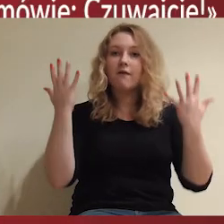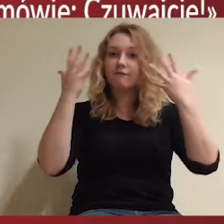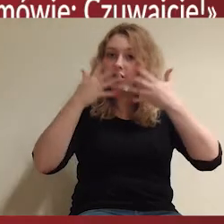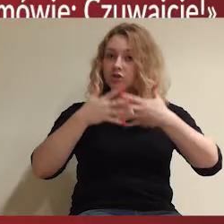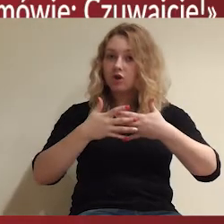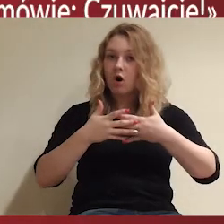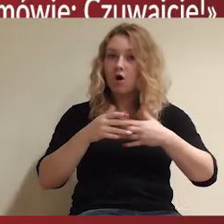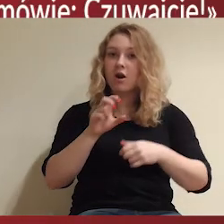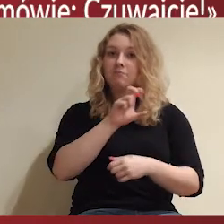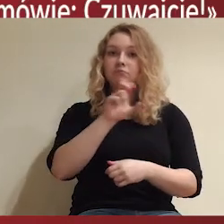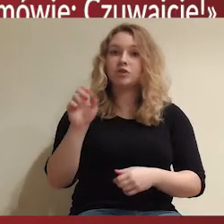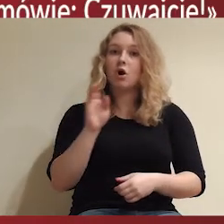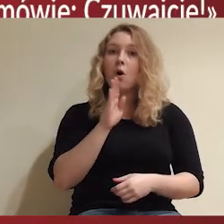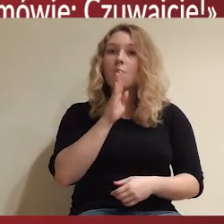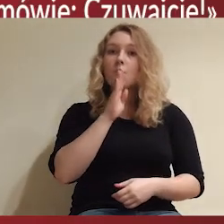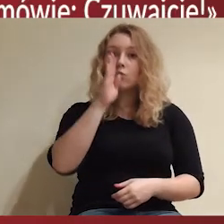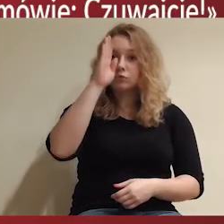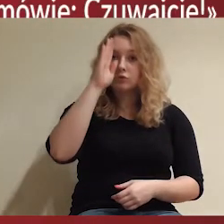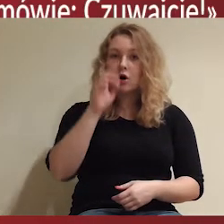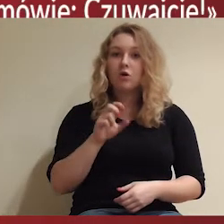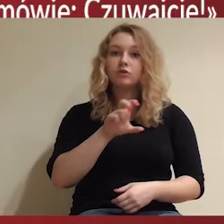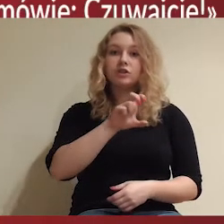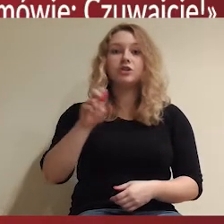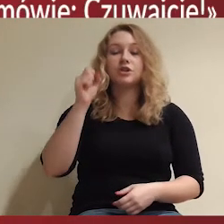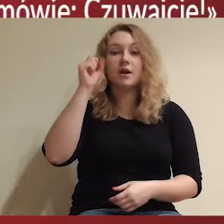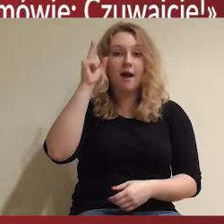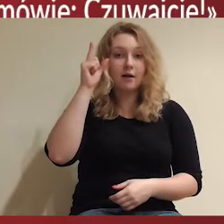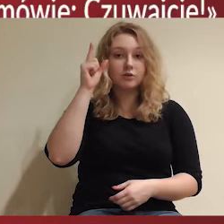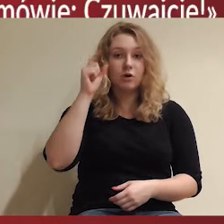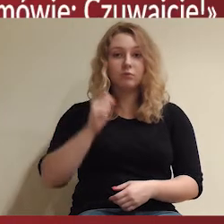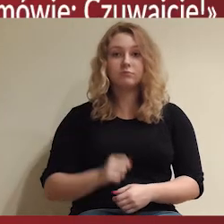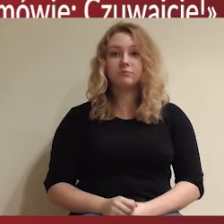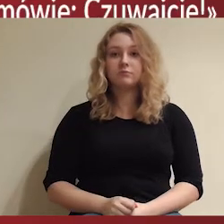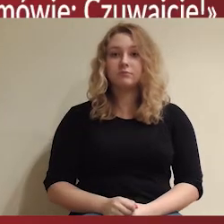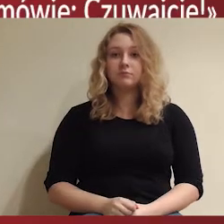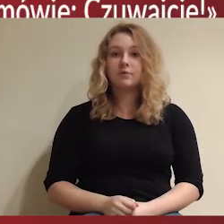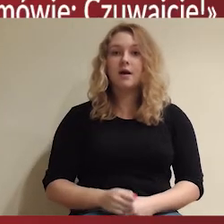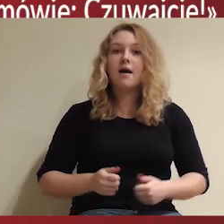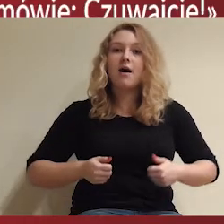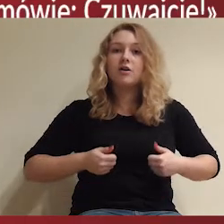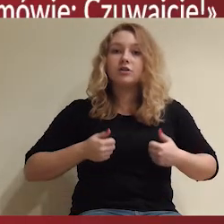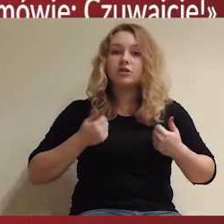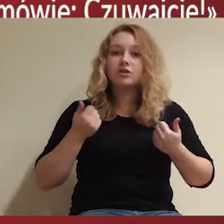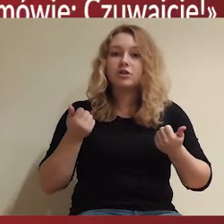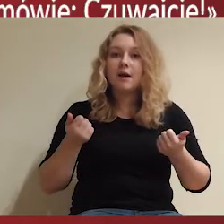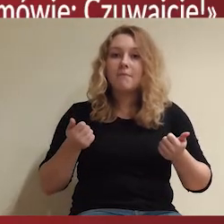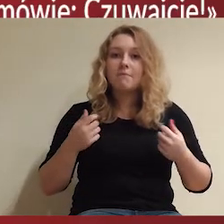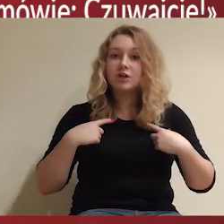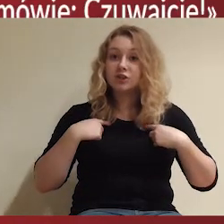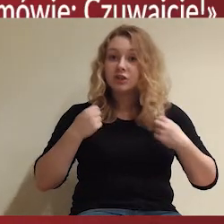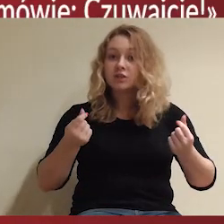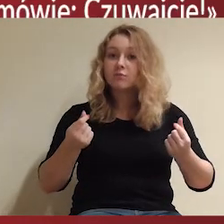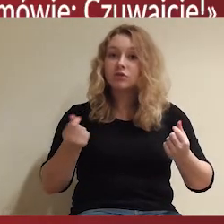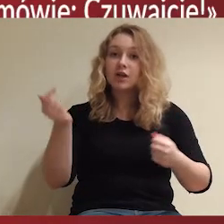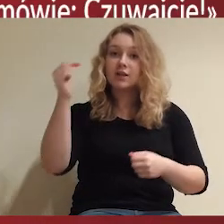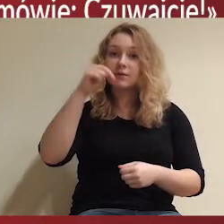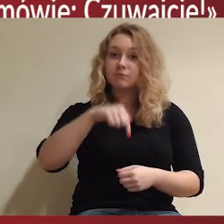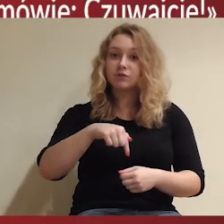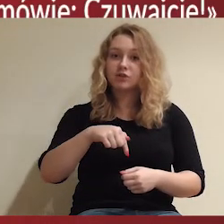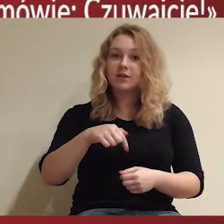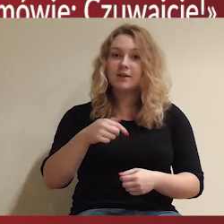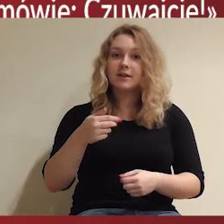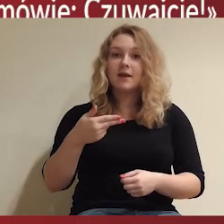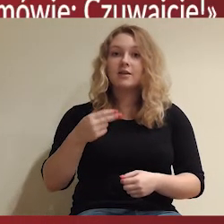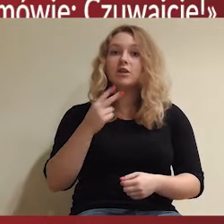czuwał. Czuwajcie więc, bo nie wiecie, kiedy Pan domu przyjdzie. Z wieczora czy o